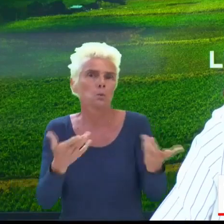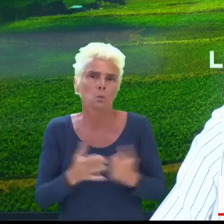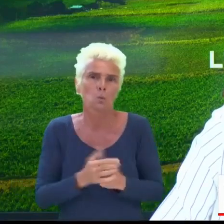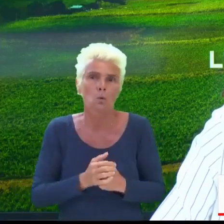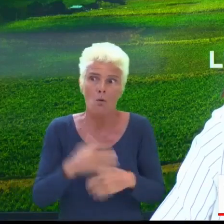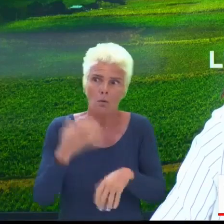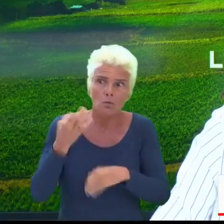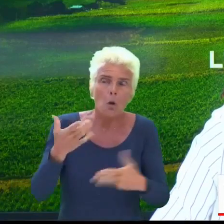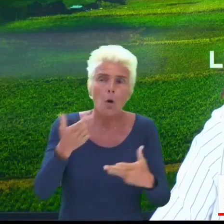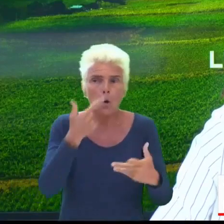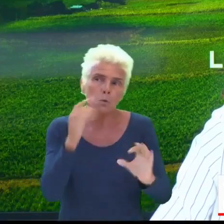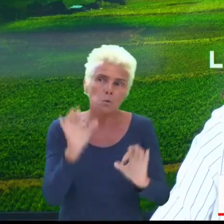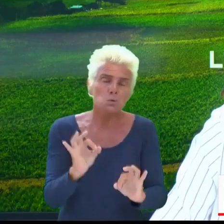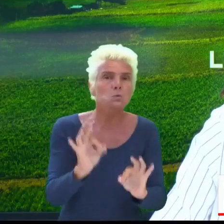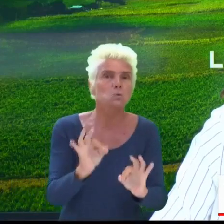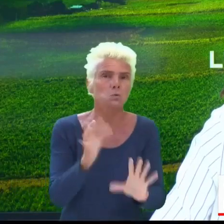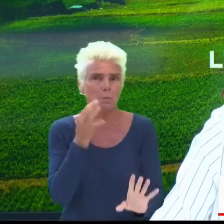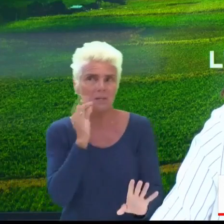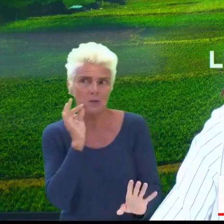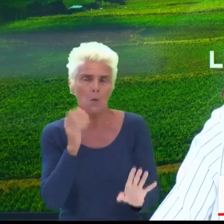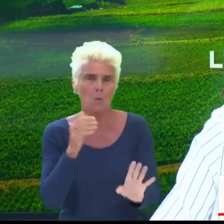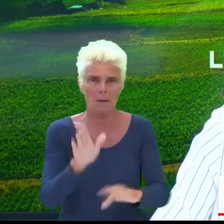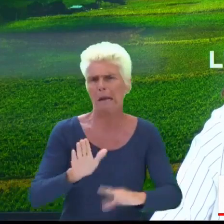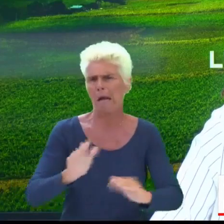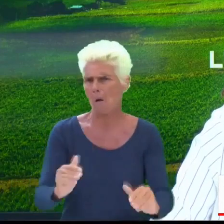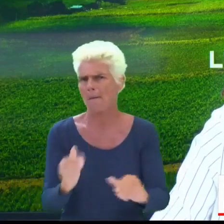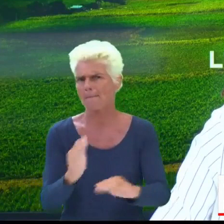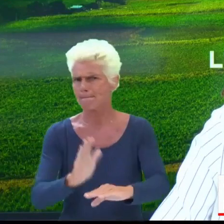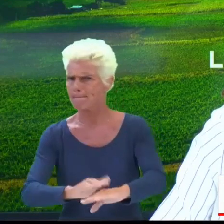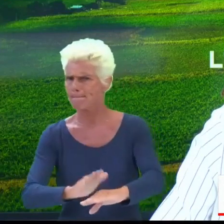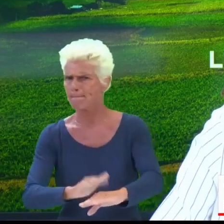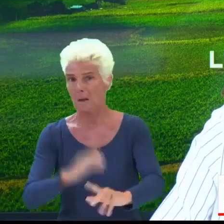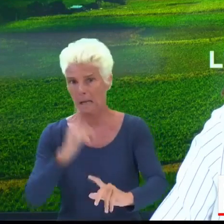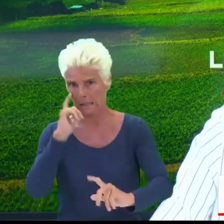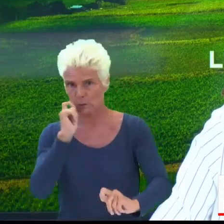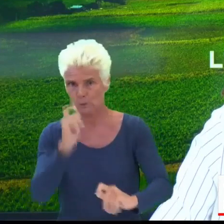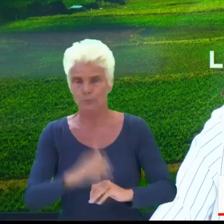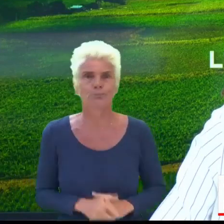le temps se dégrade mais nous appelons donc à à la prudence et à la vigilance